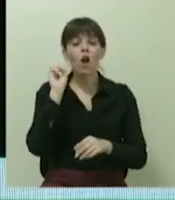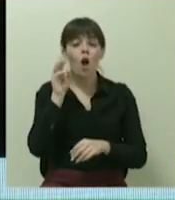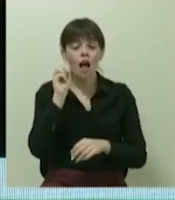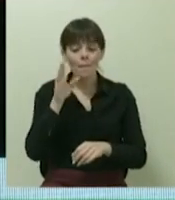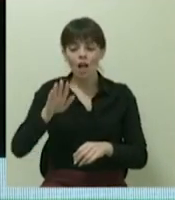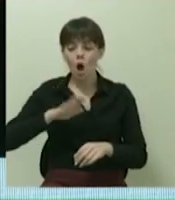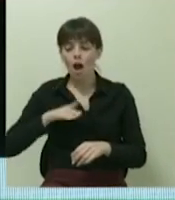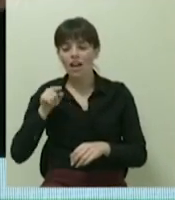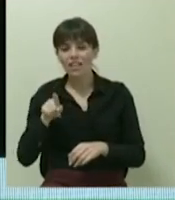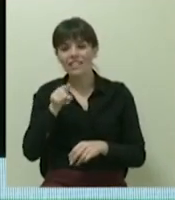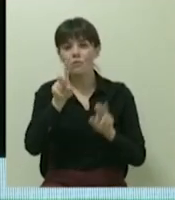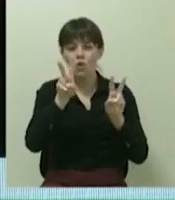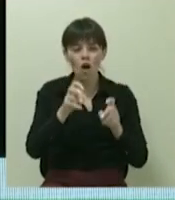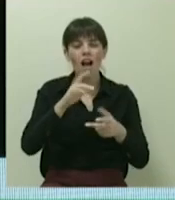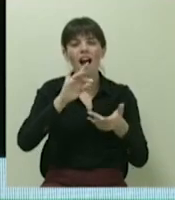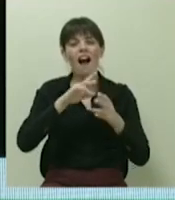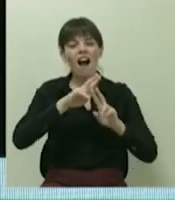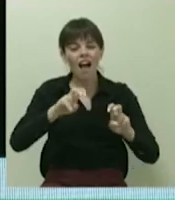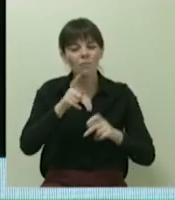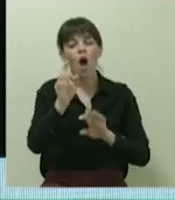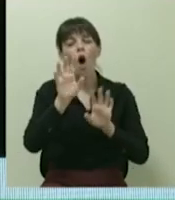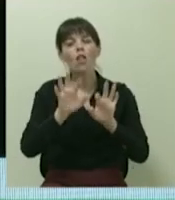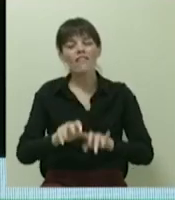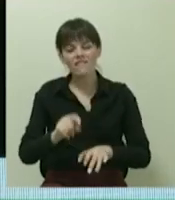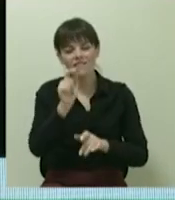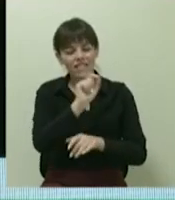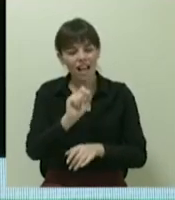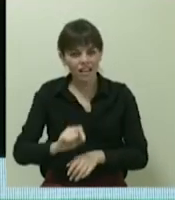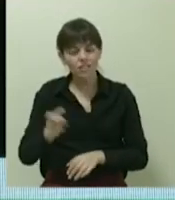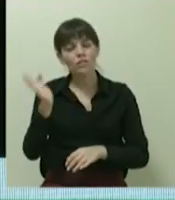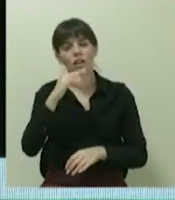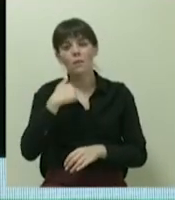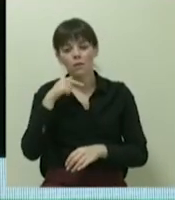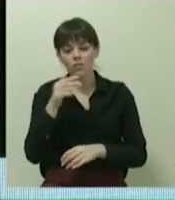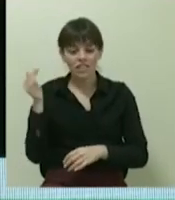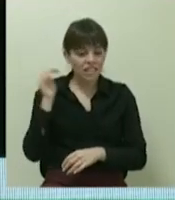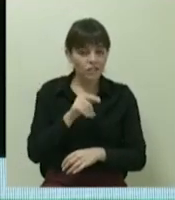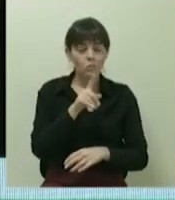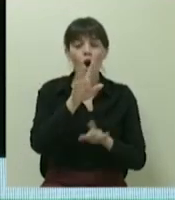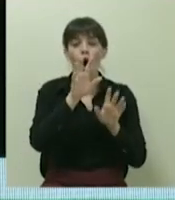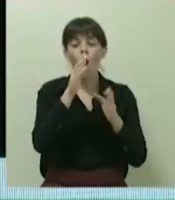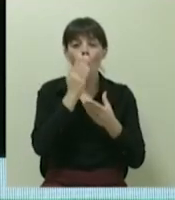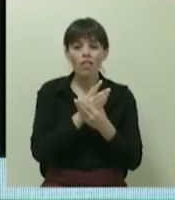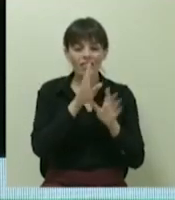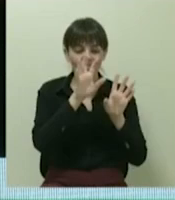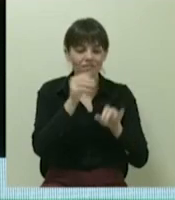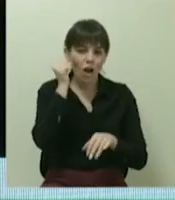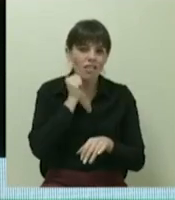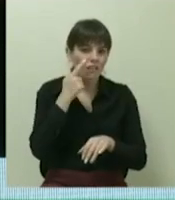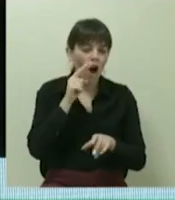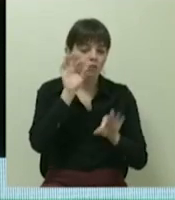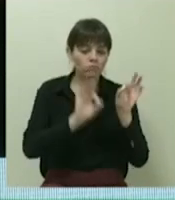öğrenciye sen bu konuyu incele, ondan sonra bir ödev yaz evde. Ben gelince o ödevi kontrol